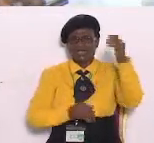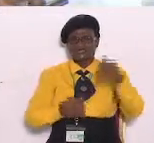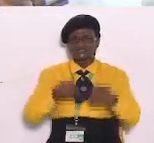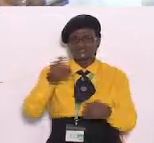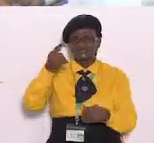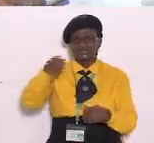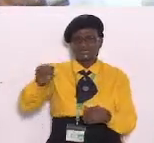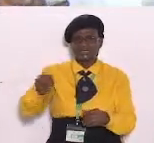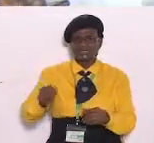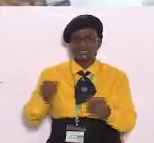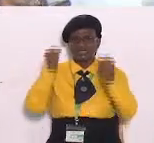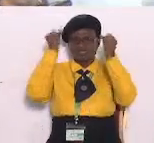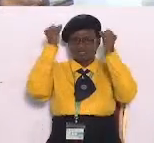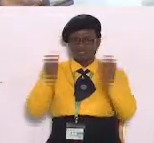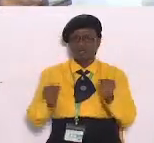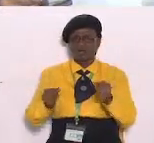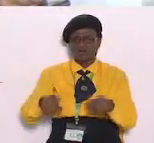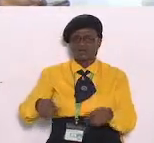que le